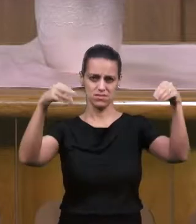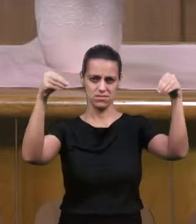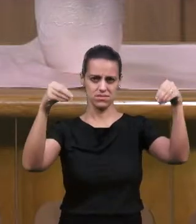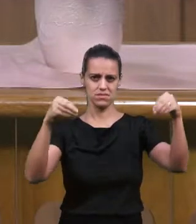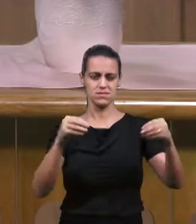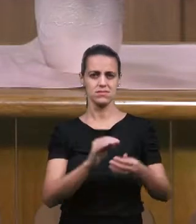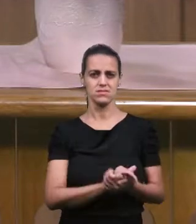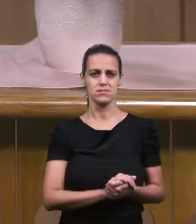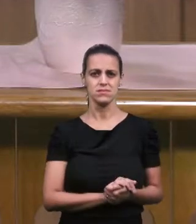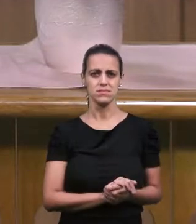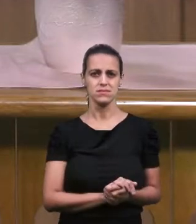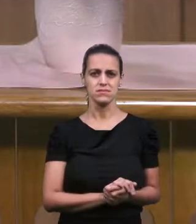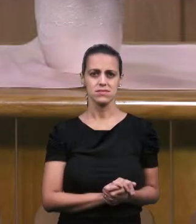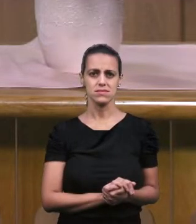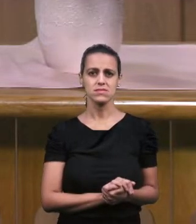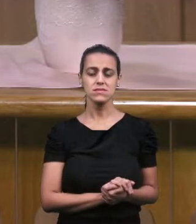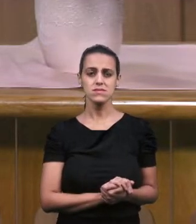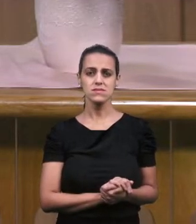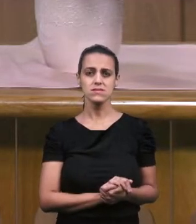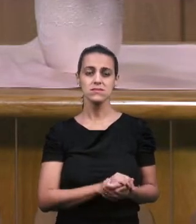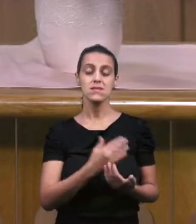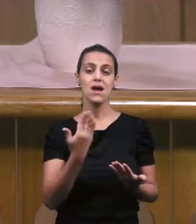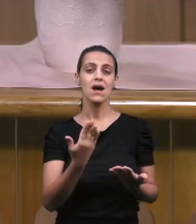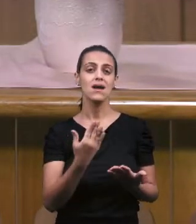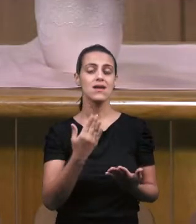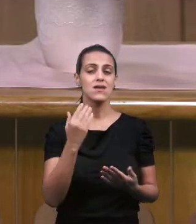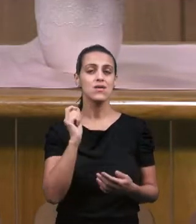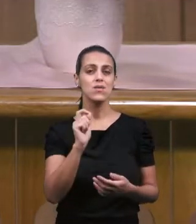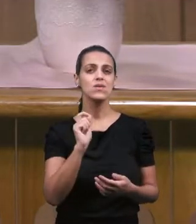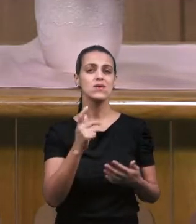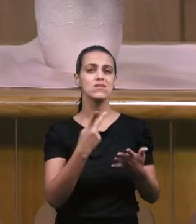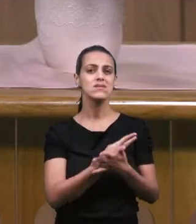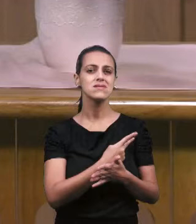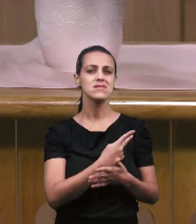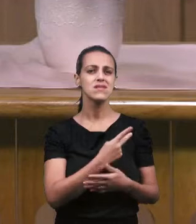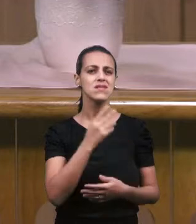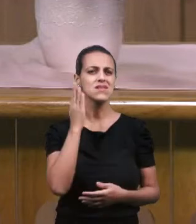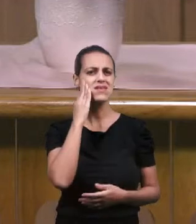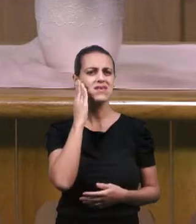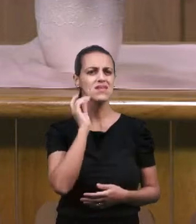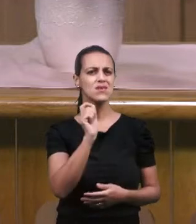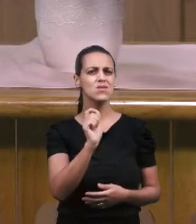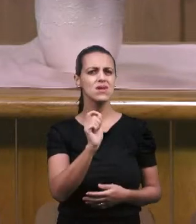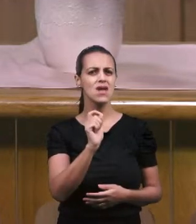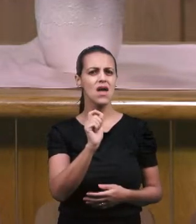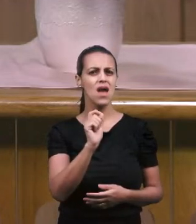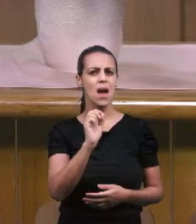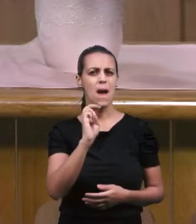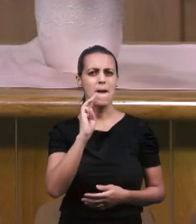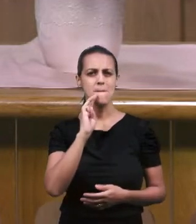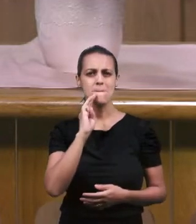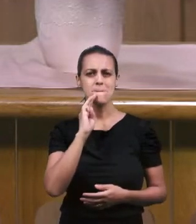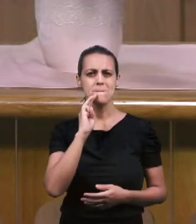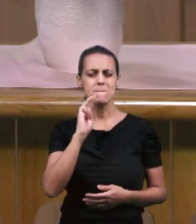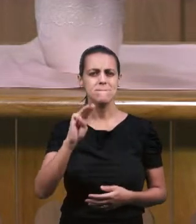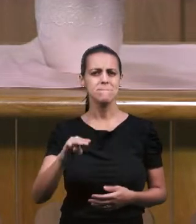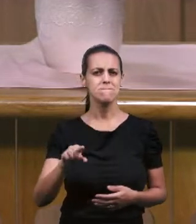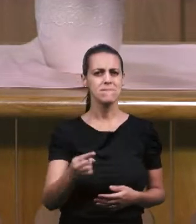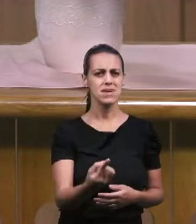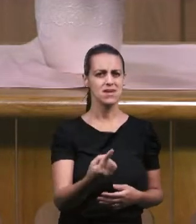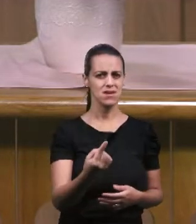À partir d'un moment donné, on comprenait que le millénium serait ici sur la